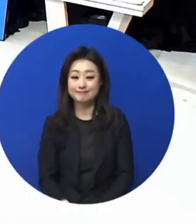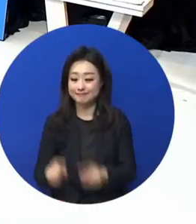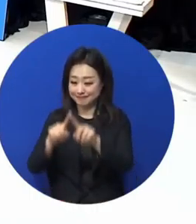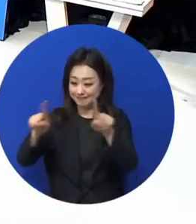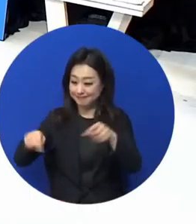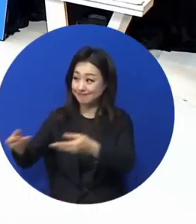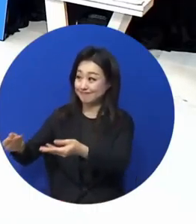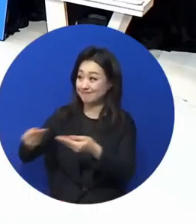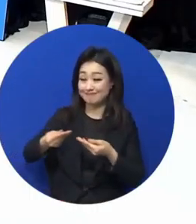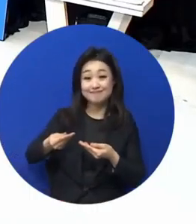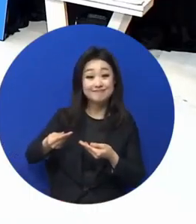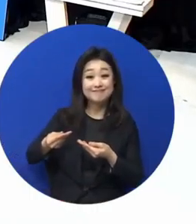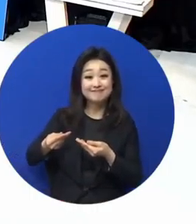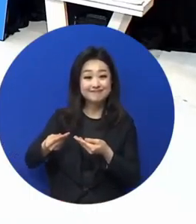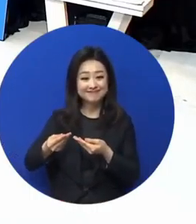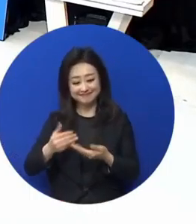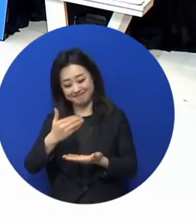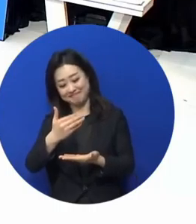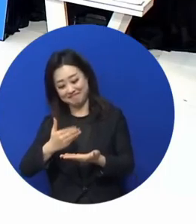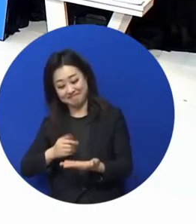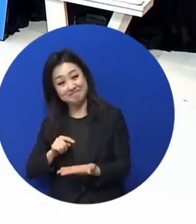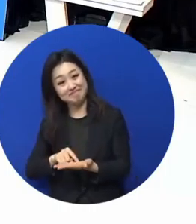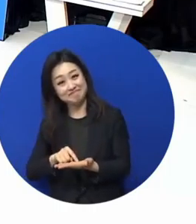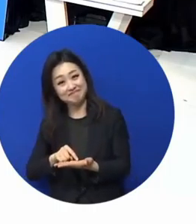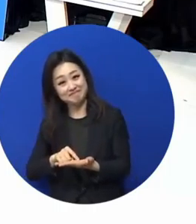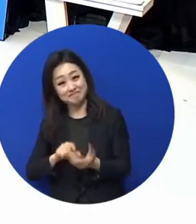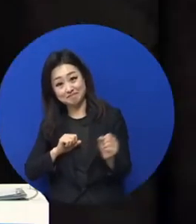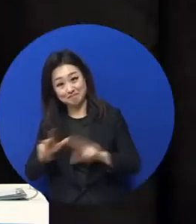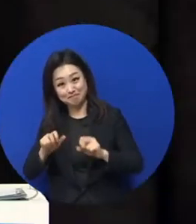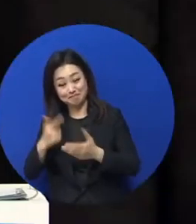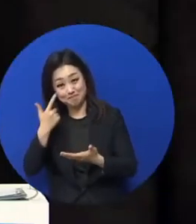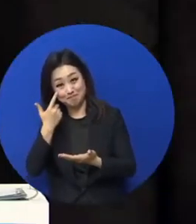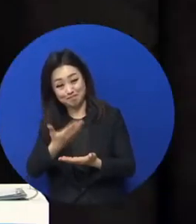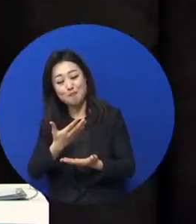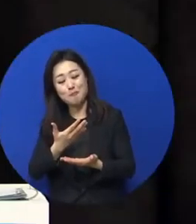네, 질문 좀 받도록 하겠습니다. 현장 질문이니까요.